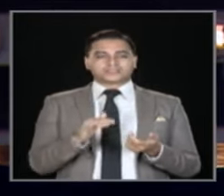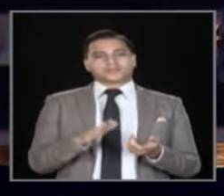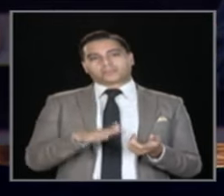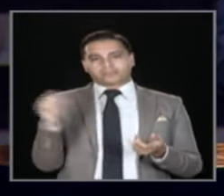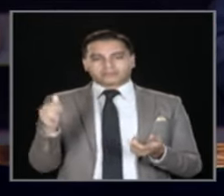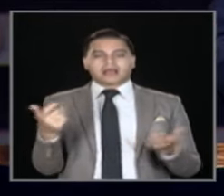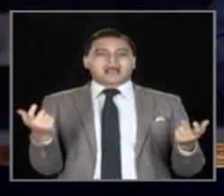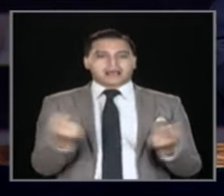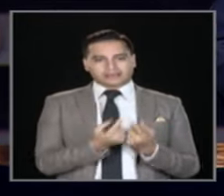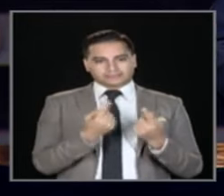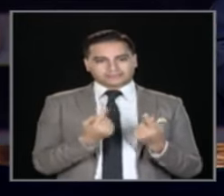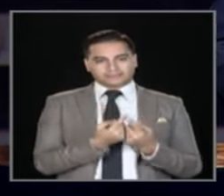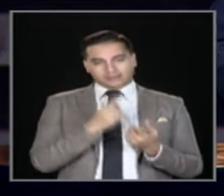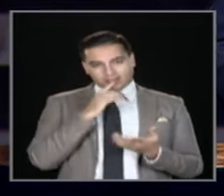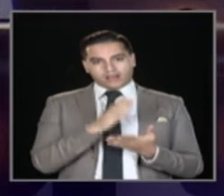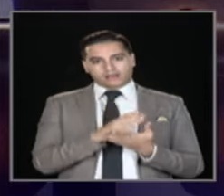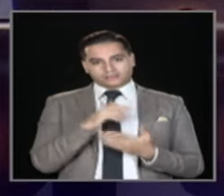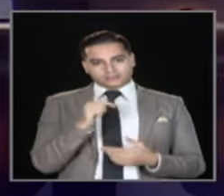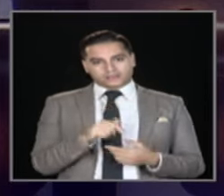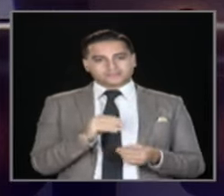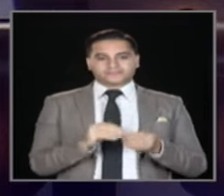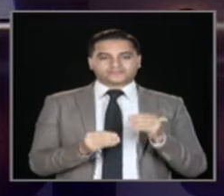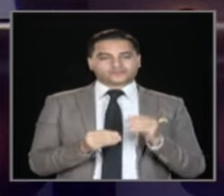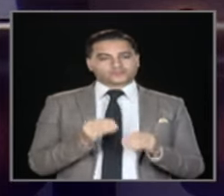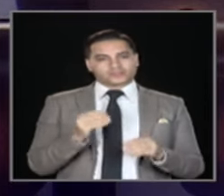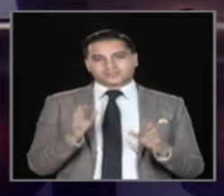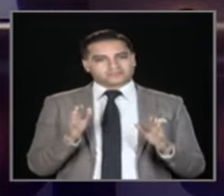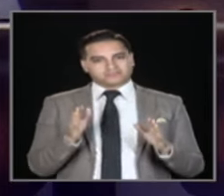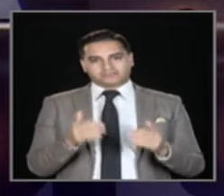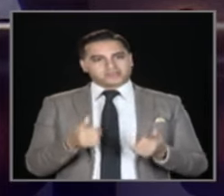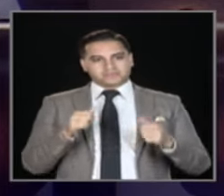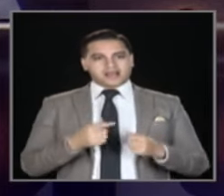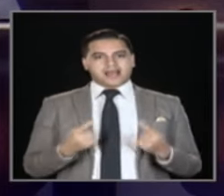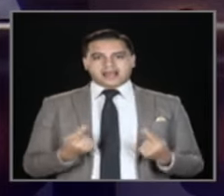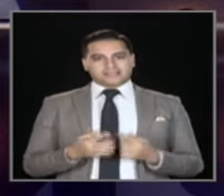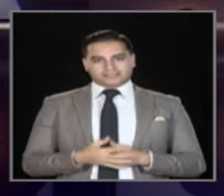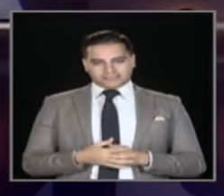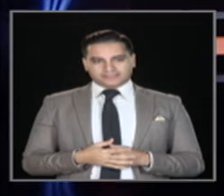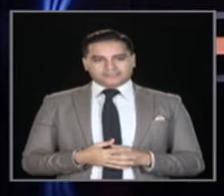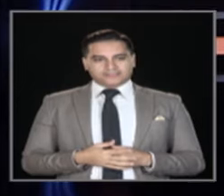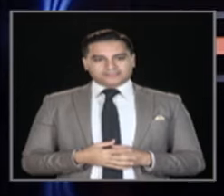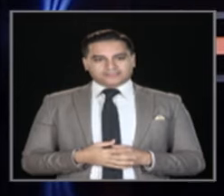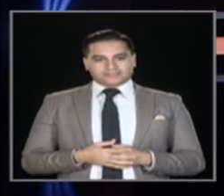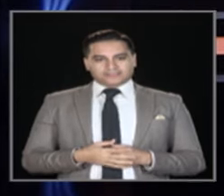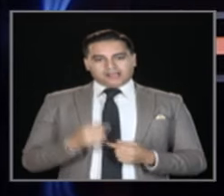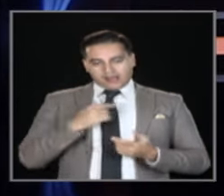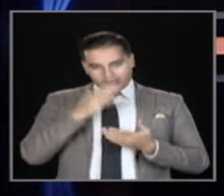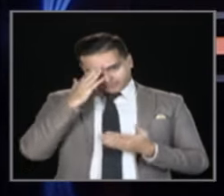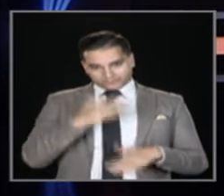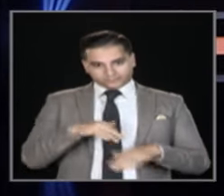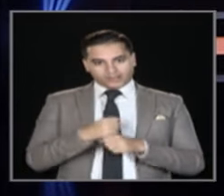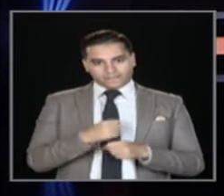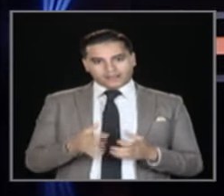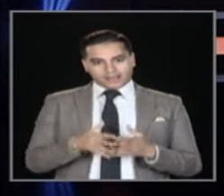محمد مرسي، فيعني ايه، ما فيهاش اي حاجه خالص. انا بس عاوز اشكرهم على المجهود اللي عملوه كلهم، عبير